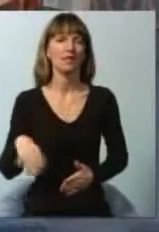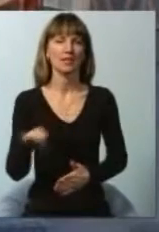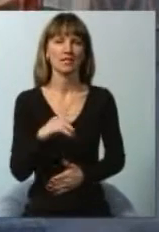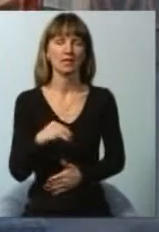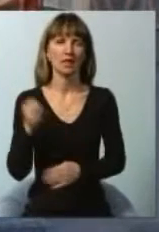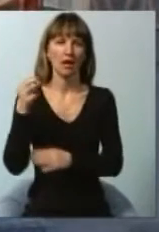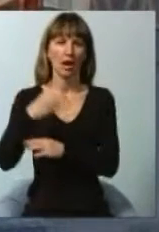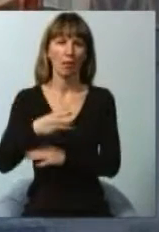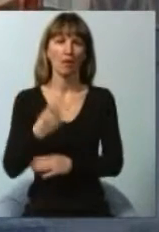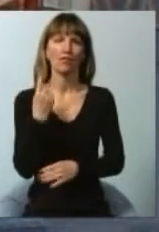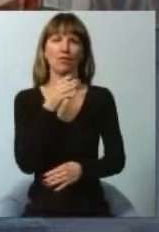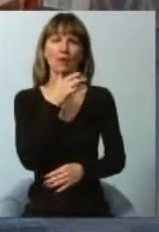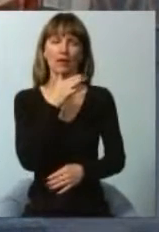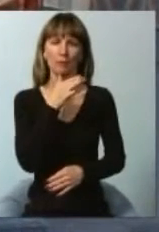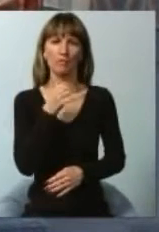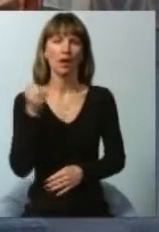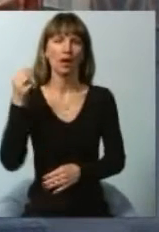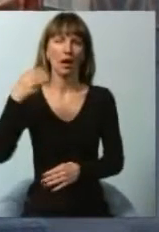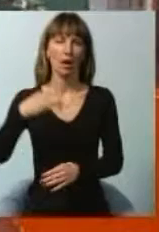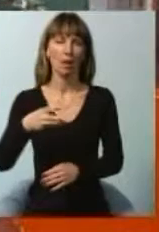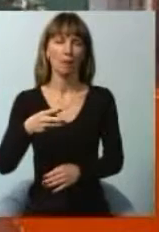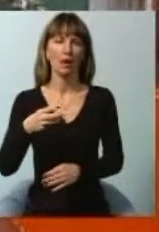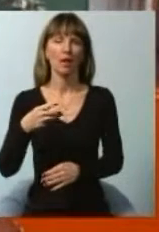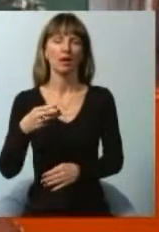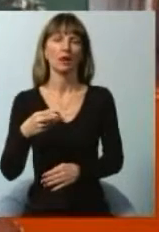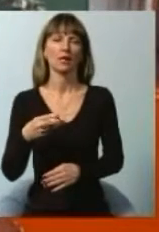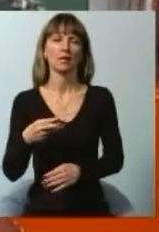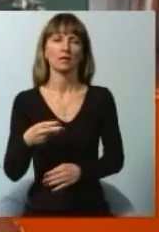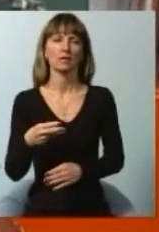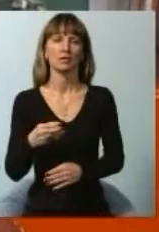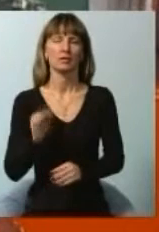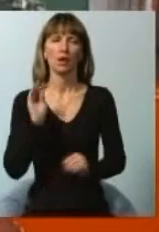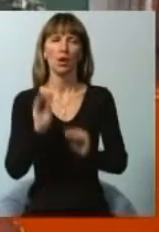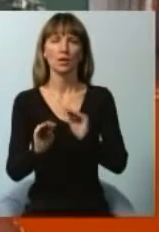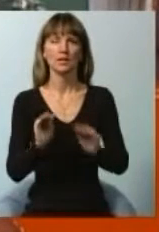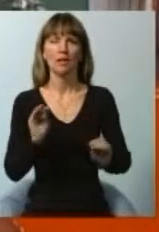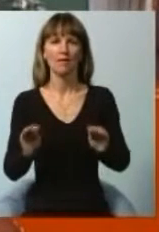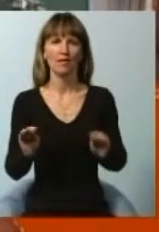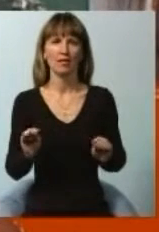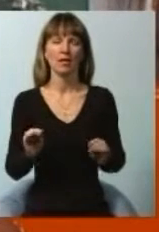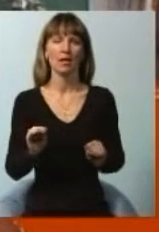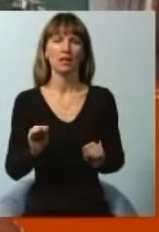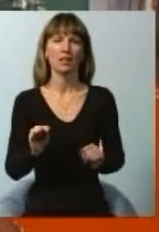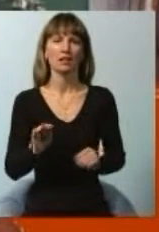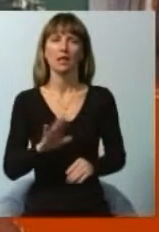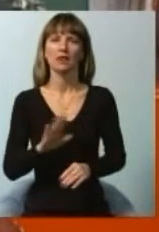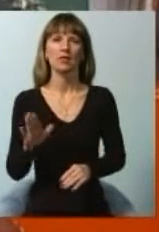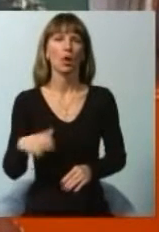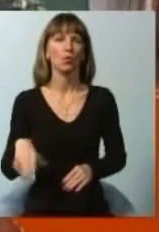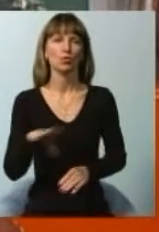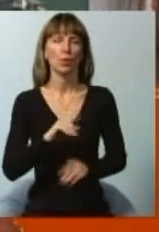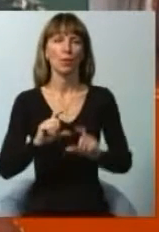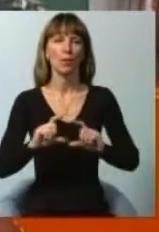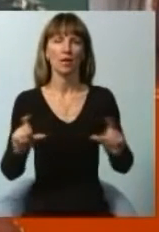одночасно? Камери відеоспостереження розставлені у всьому магазині